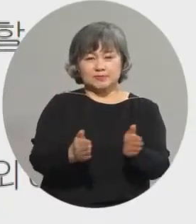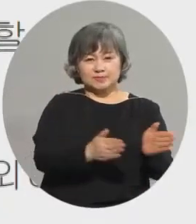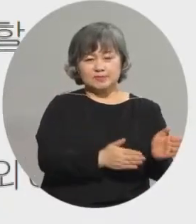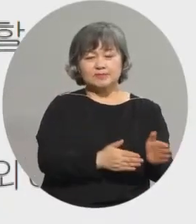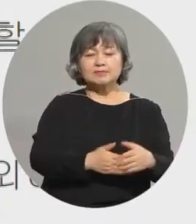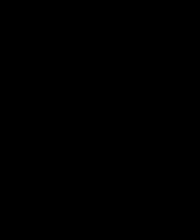이라